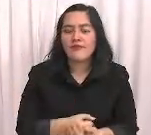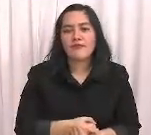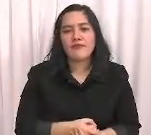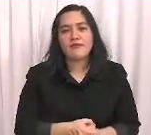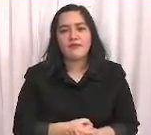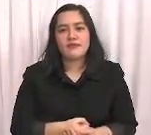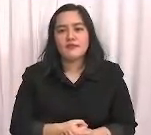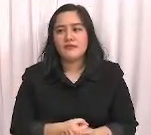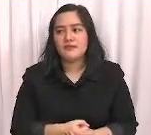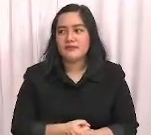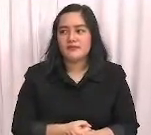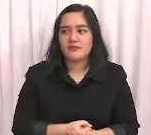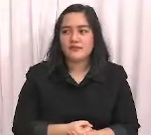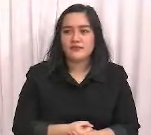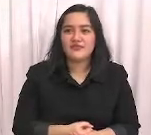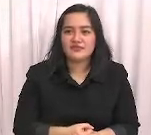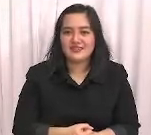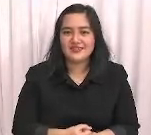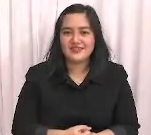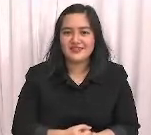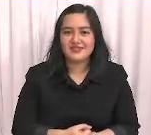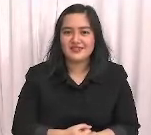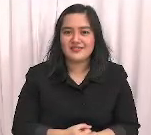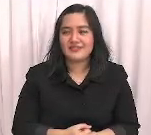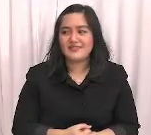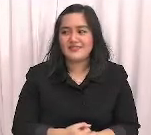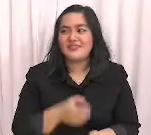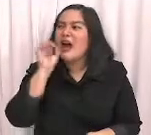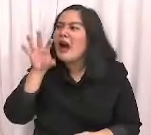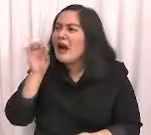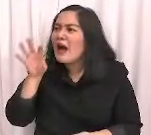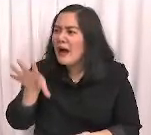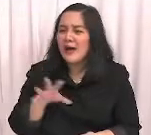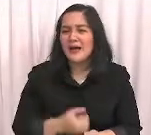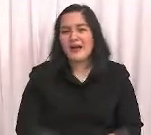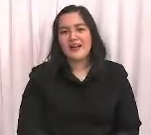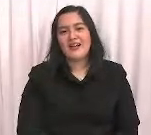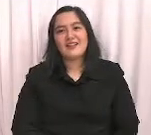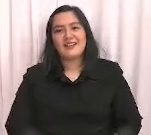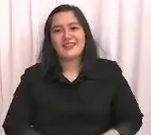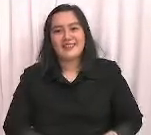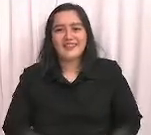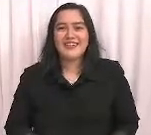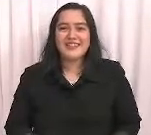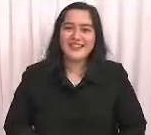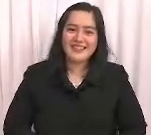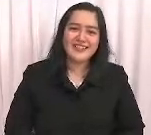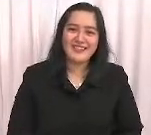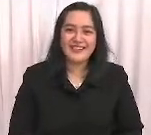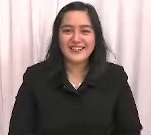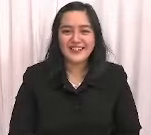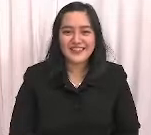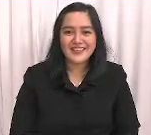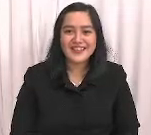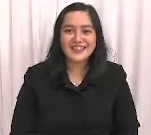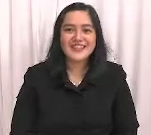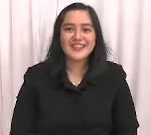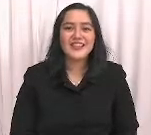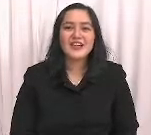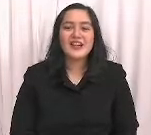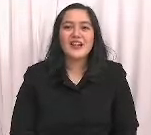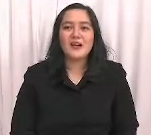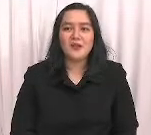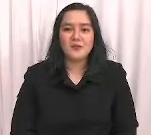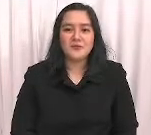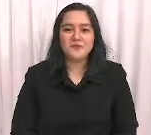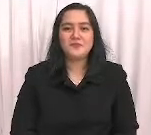naman. Maghanap ka pa. Yung kung ano sasabihin niya. Yeah, rapatani. You see? Now, puputulin ko muna rito. Ipapasa ko muna ito mga